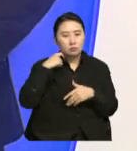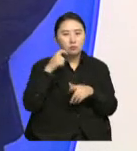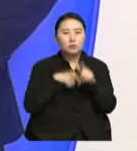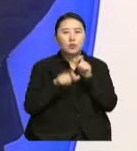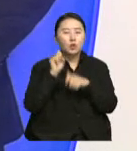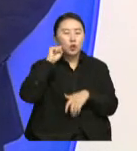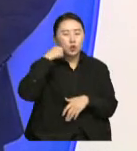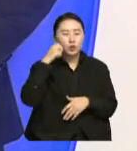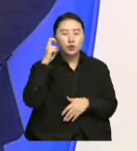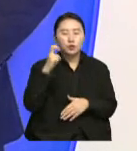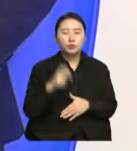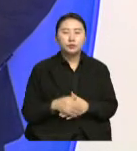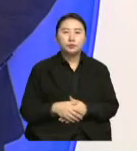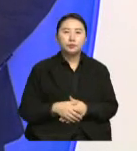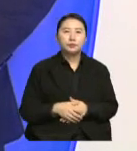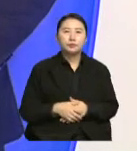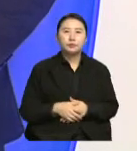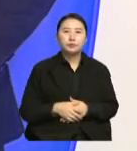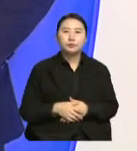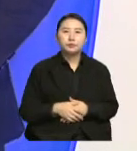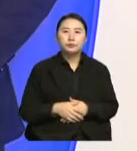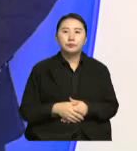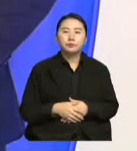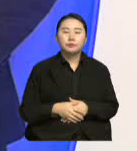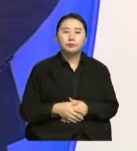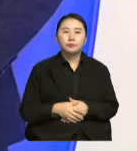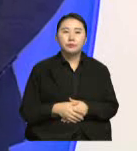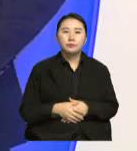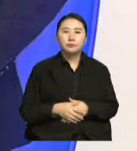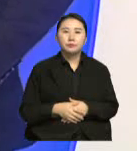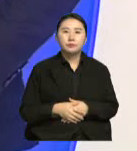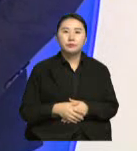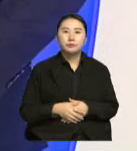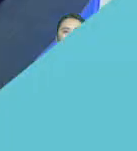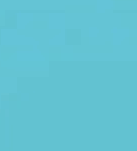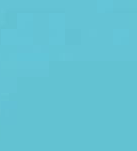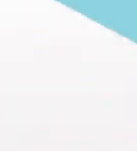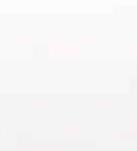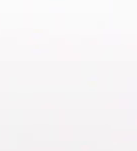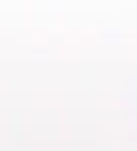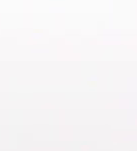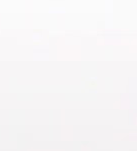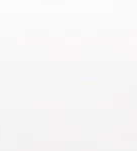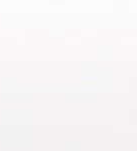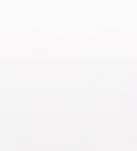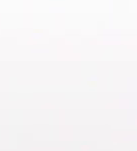더욱 어려울 것이란 관측도 나옵니다. 지금까지 클릭 키워드였습니다.